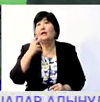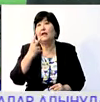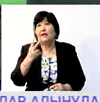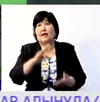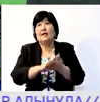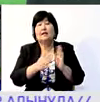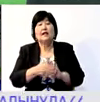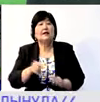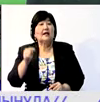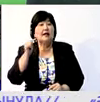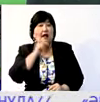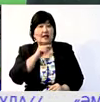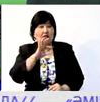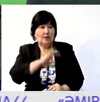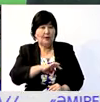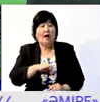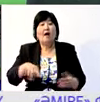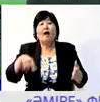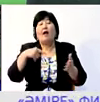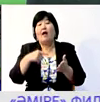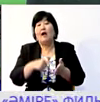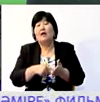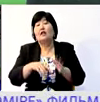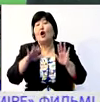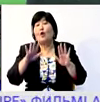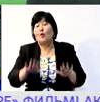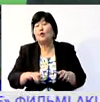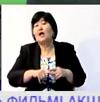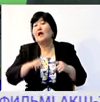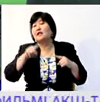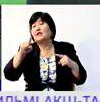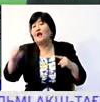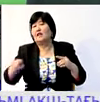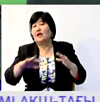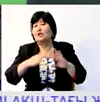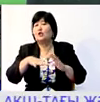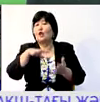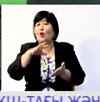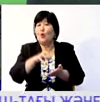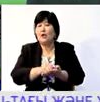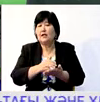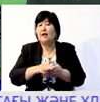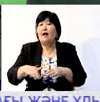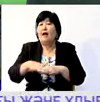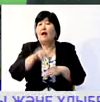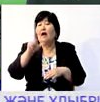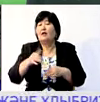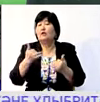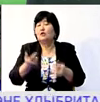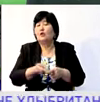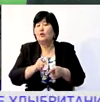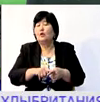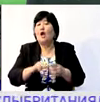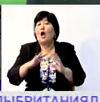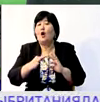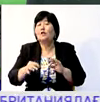жағдайда тиімді. Мысалы, қала жаңа орталығынан шалғай жақтарда орналасқан халық үшін ол келіп